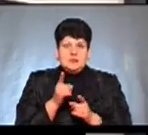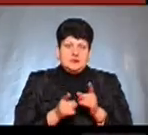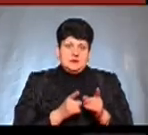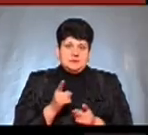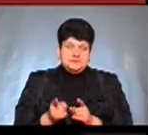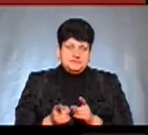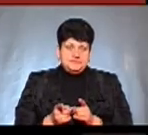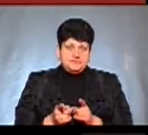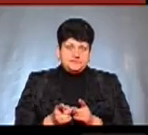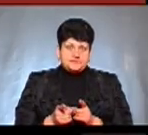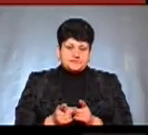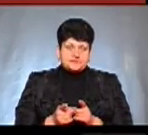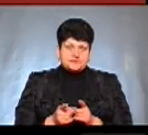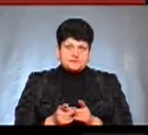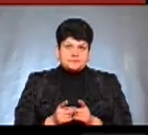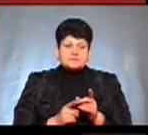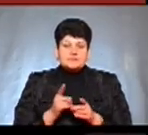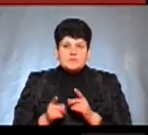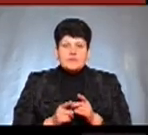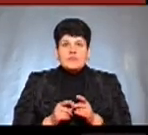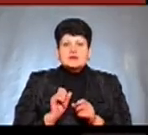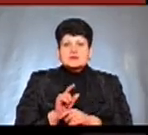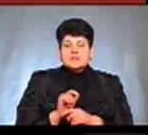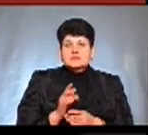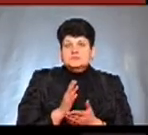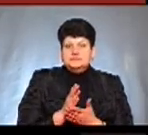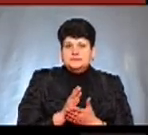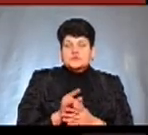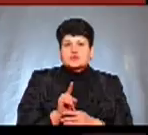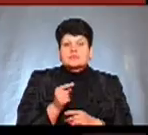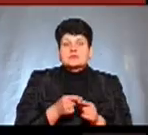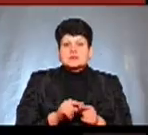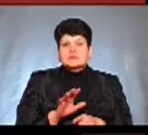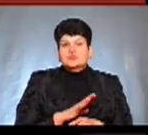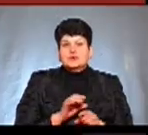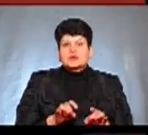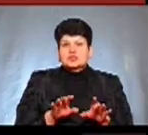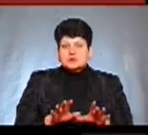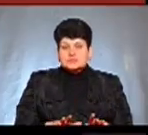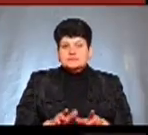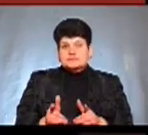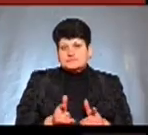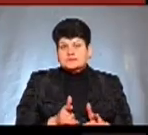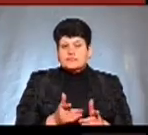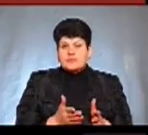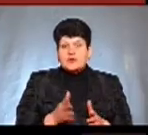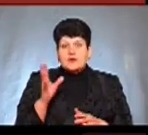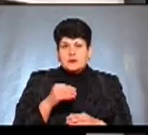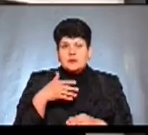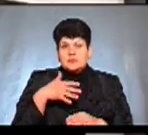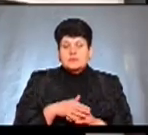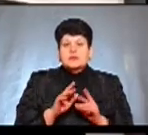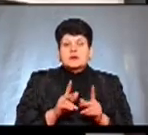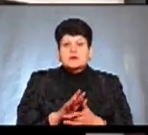для перебудови певних завдань, які відбуваються, для того, щоб, знову-таки, це було рішення, яке підготовлено, і всі розуміли, як